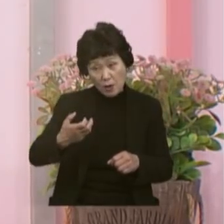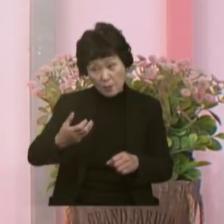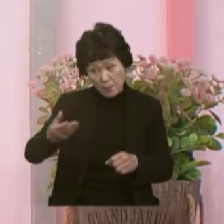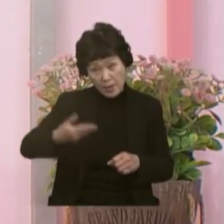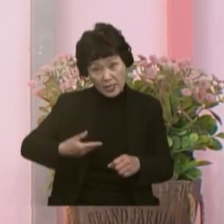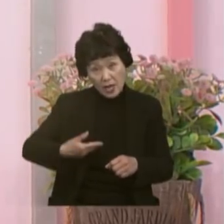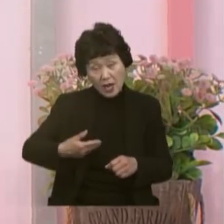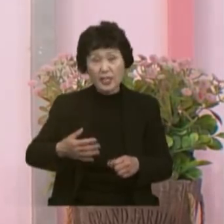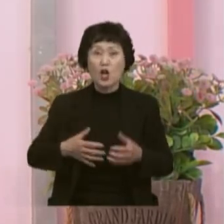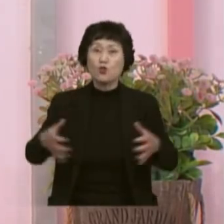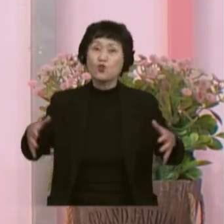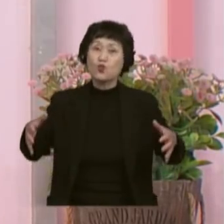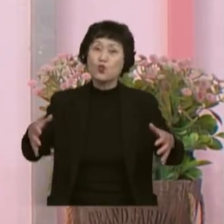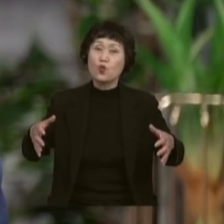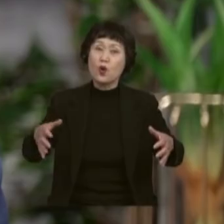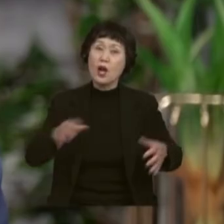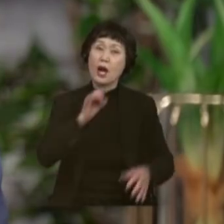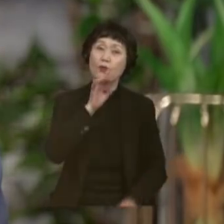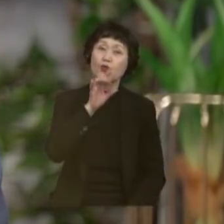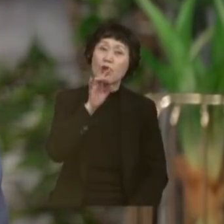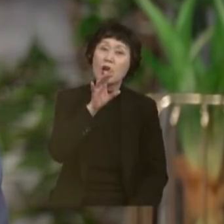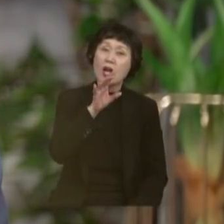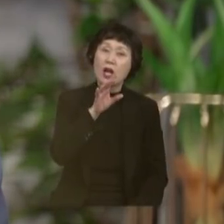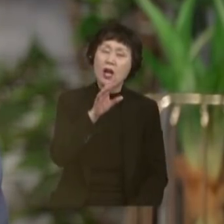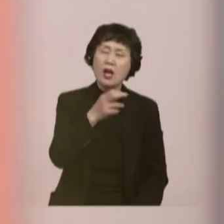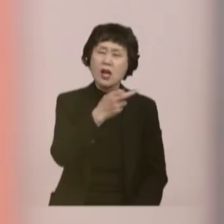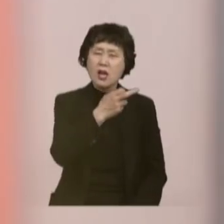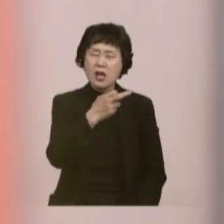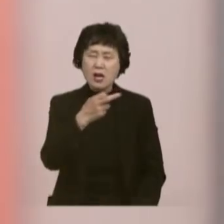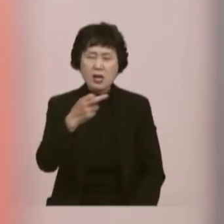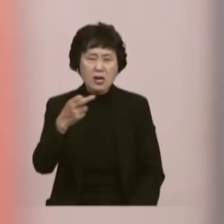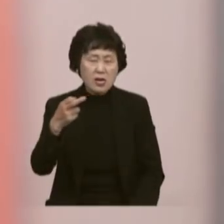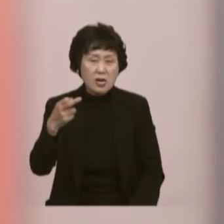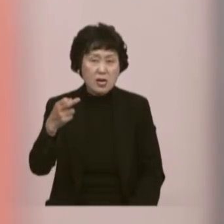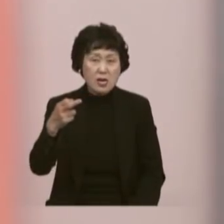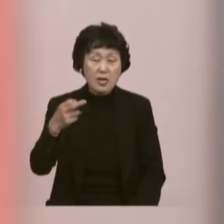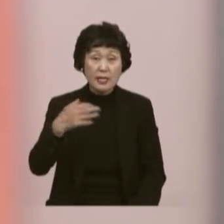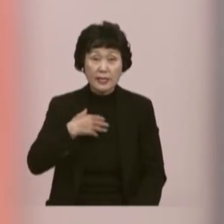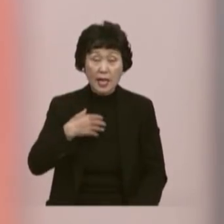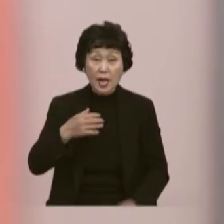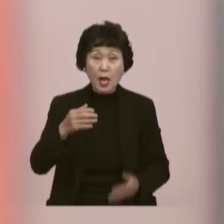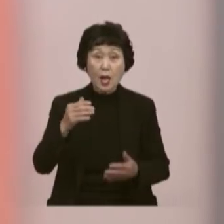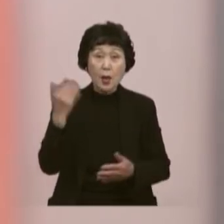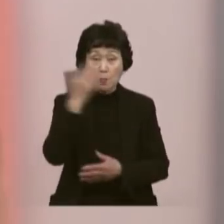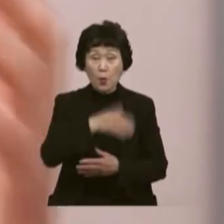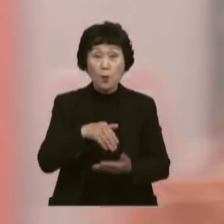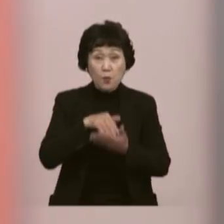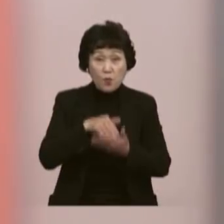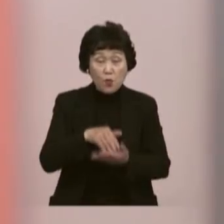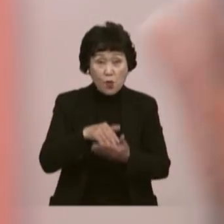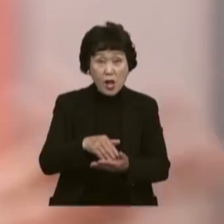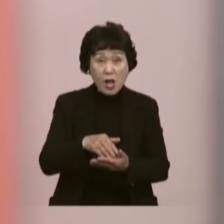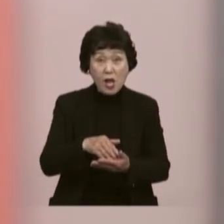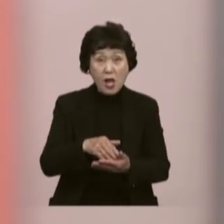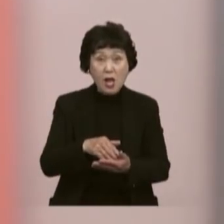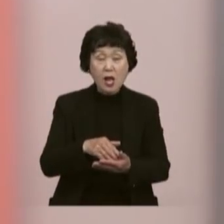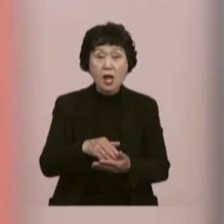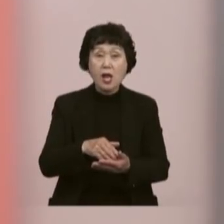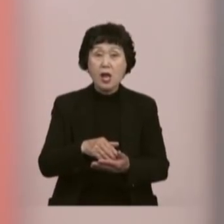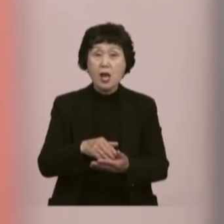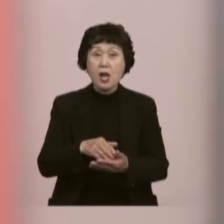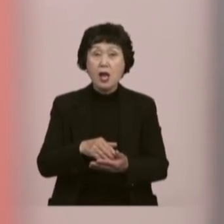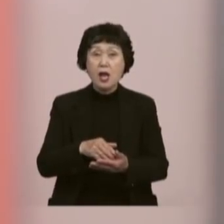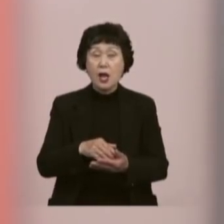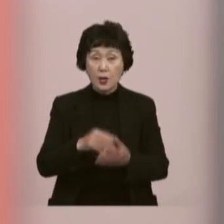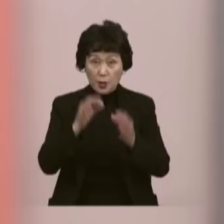뚱뚱하니까 안 된다는 거예요. 더 크고 제 몸무게 1% 정도. 그러니까 거의 한 사람 간이 다 들어와야